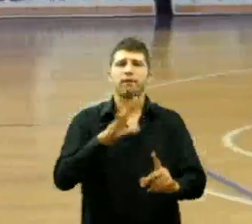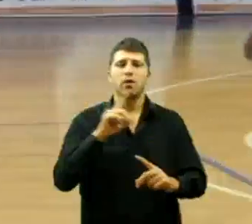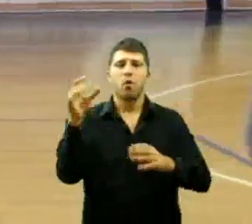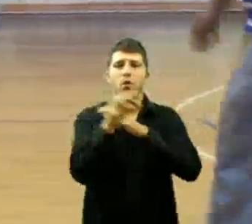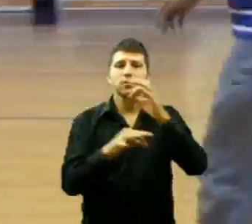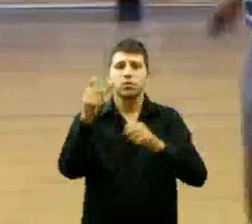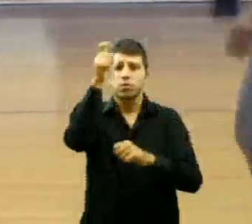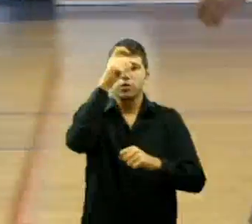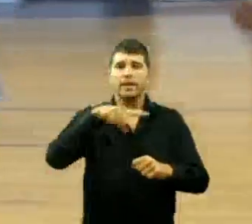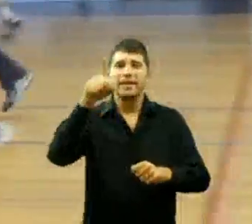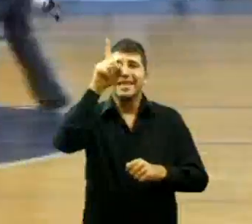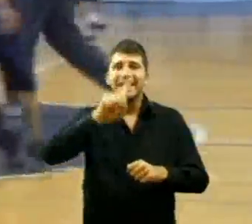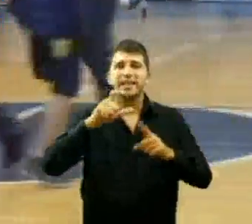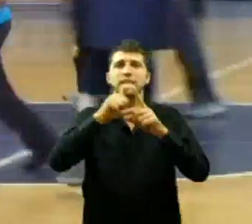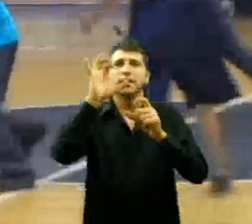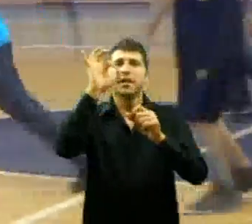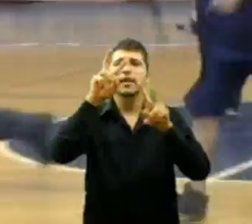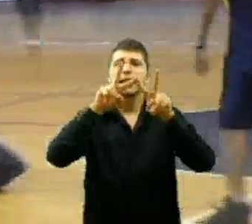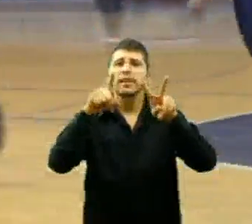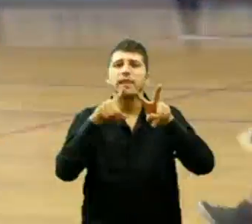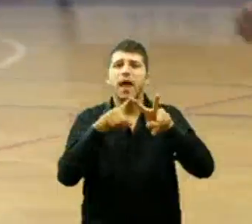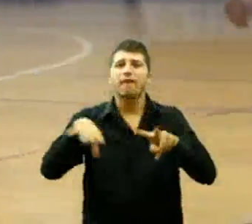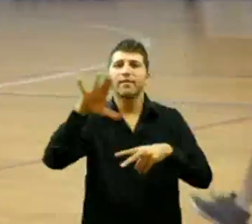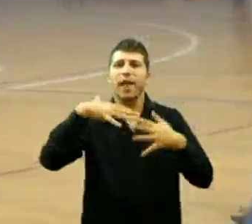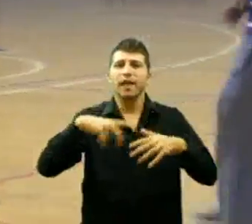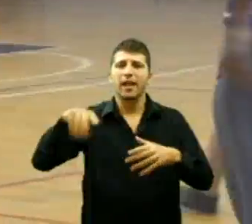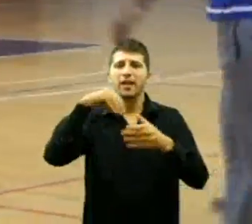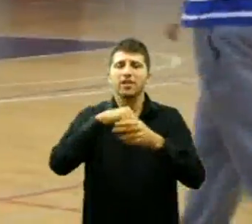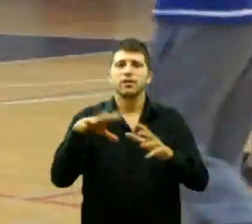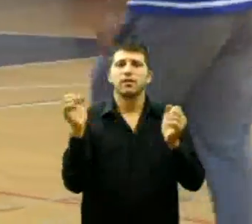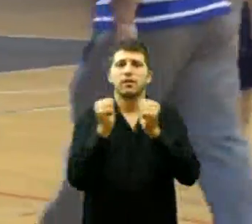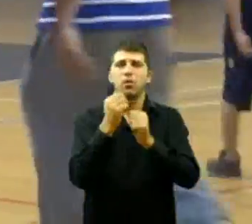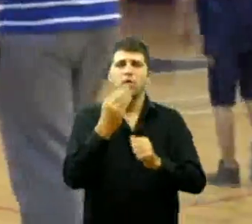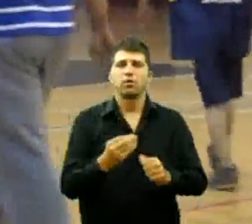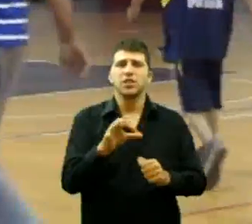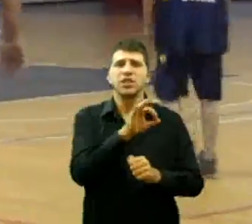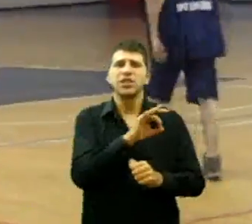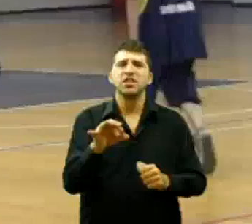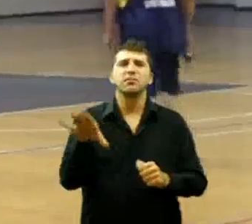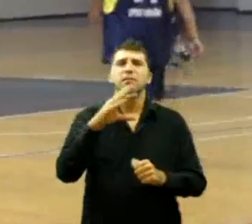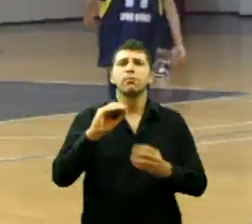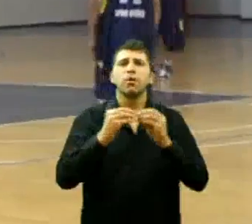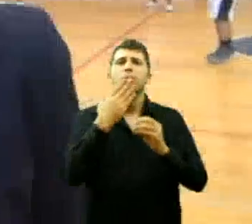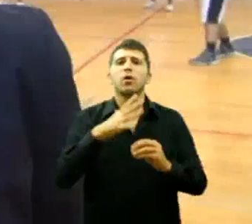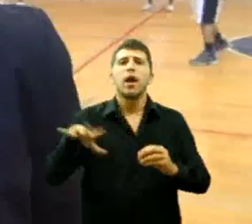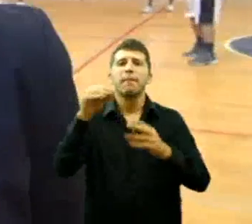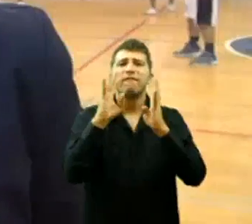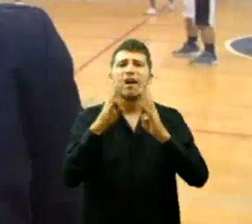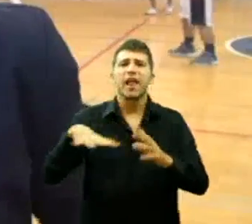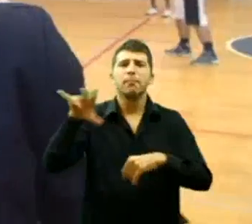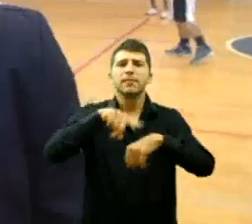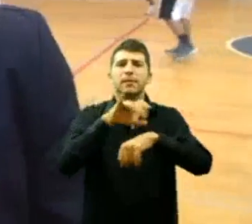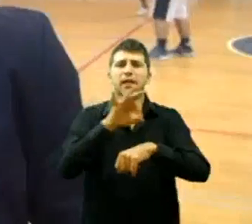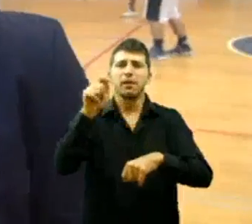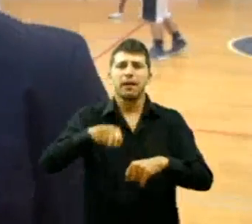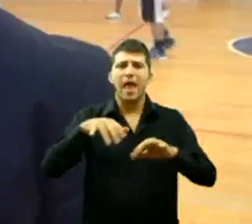Down sendromlu ve otistik sporcuları bir araya getiriyor. Hiçbir maddi sıkıntısı olmayan, bütün faaliyetlerin zamanında yapan, engellileri topluma kazandıran